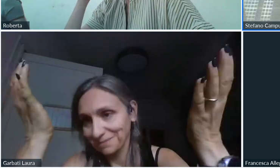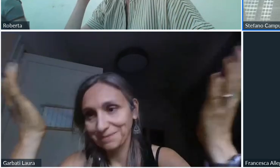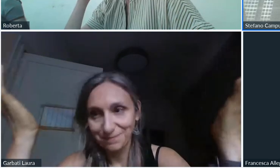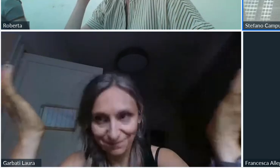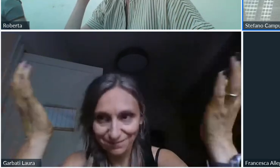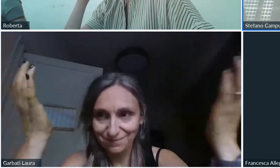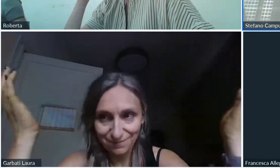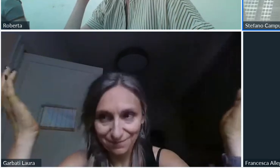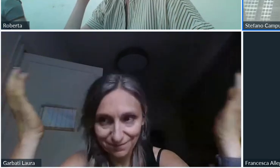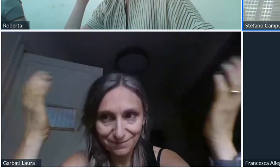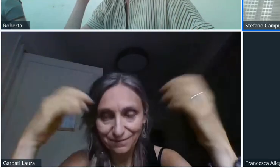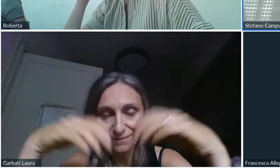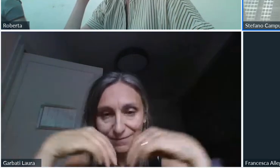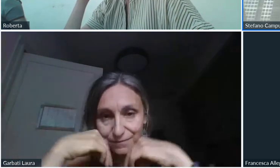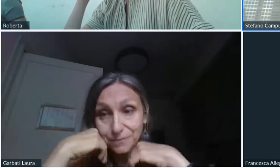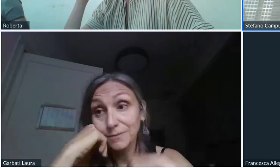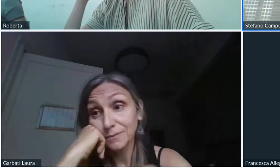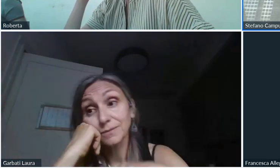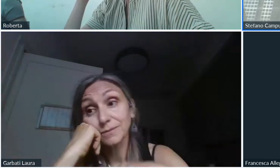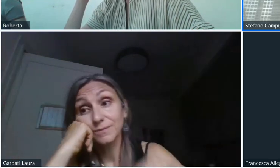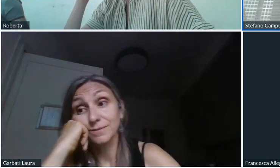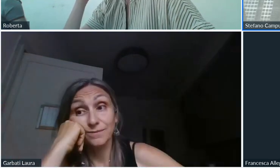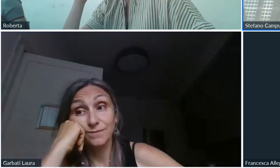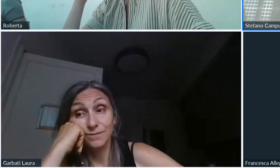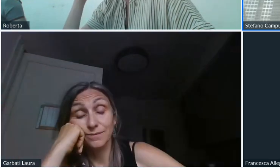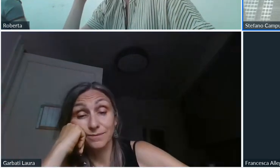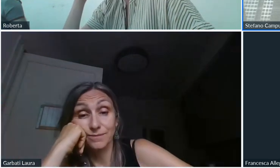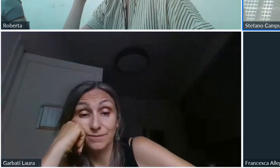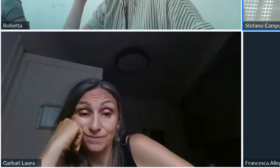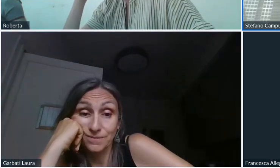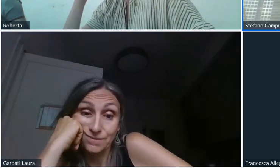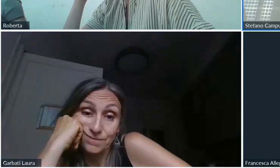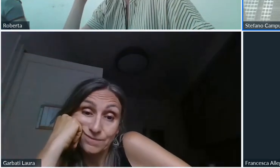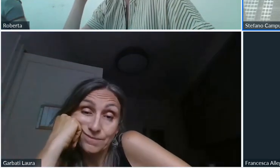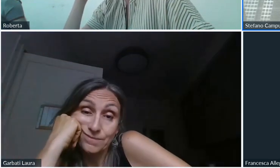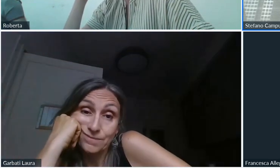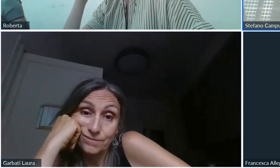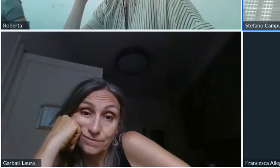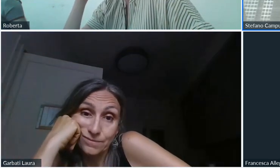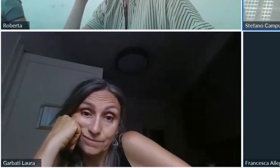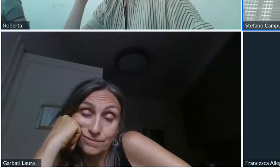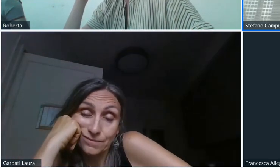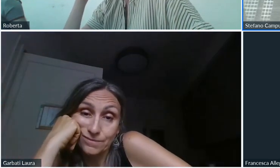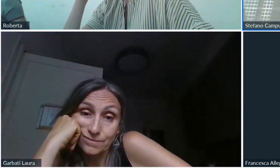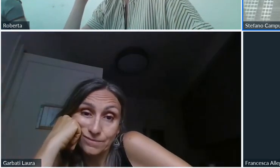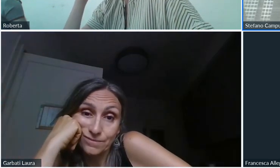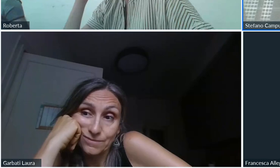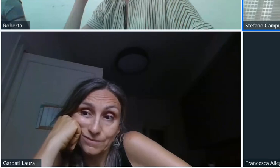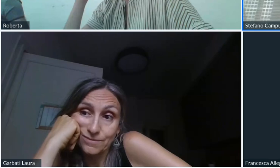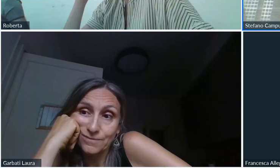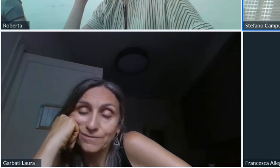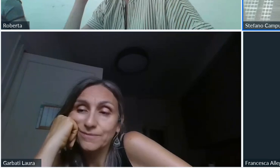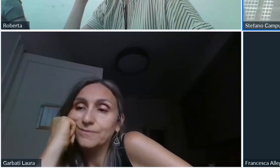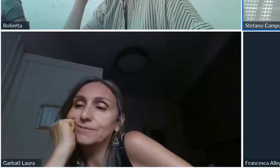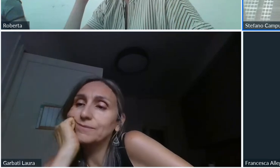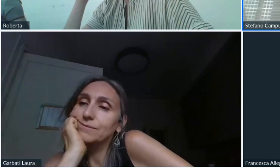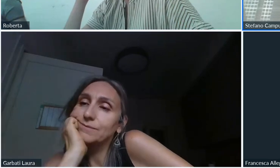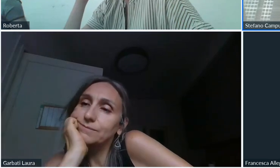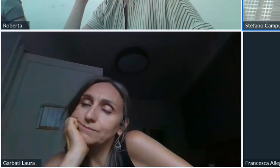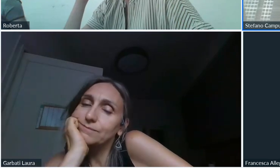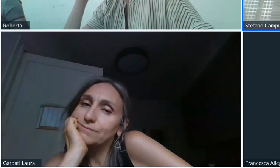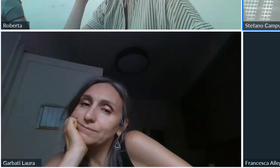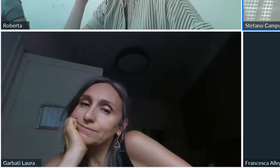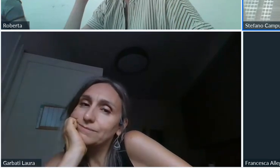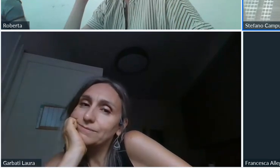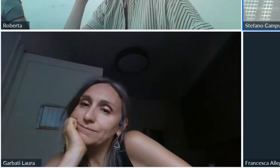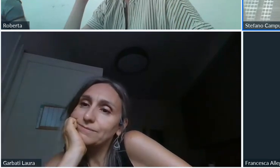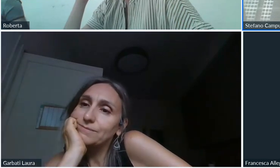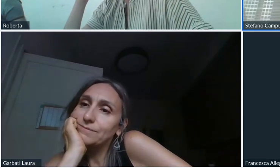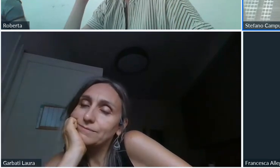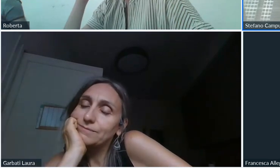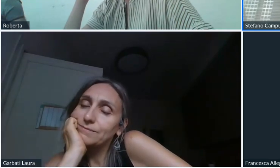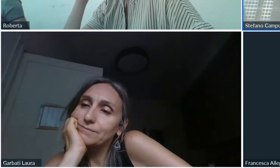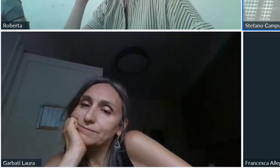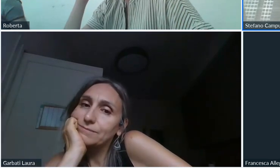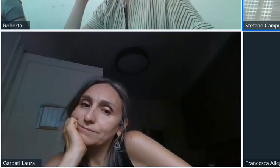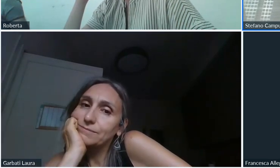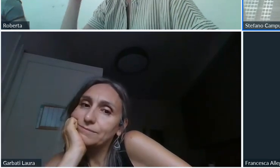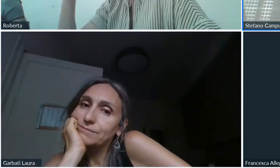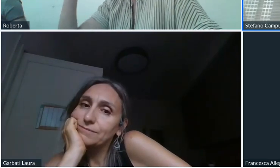di tutti quelli che hanno contribuito, cioè faccio prima ad arrivare. Allora gli abbiamo detto: guarda, non c'è nessun problema,